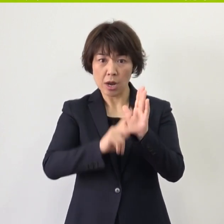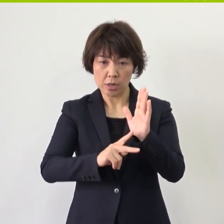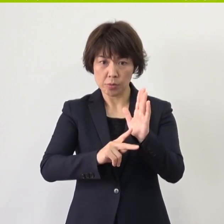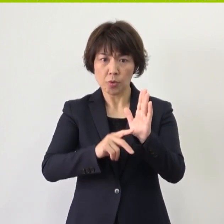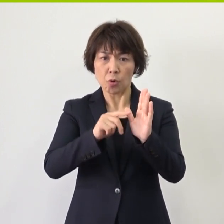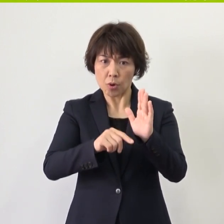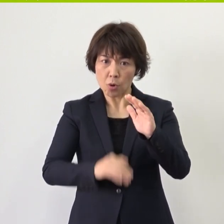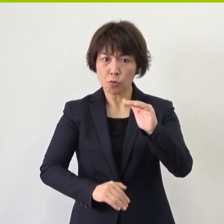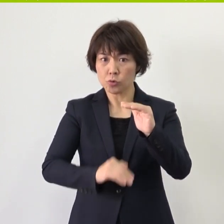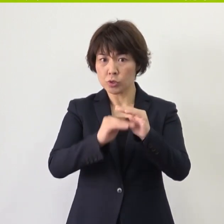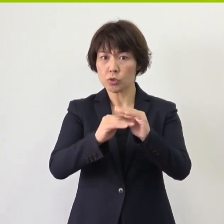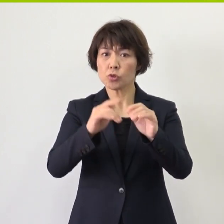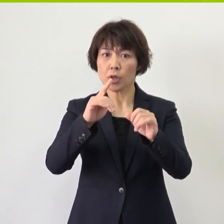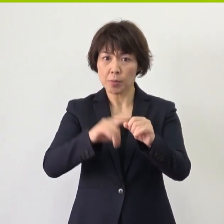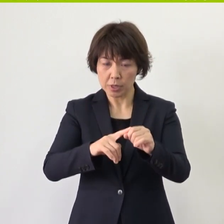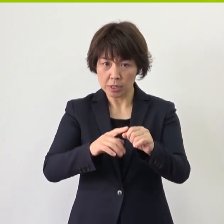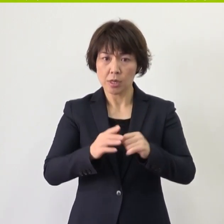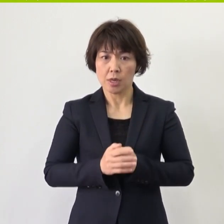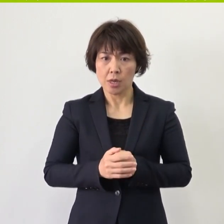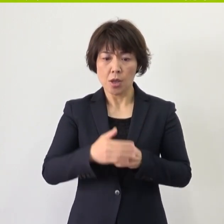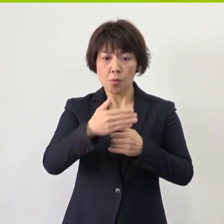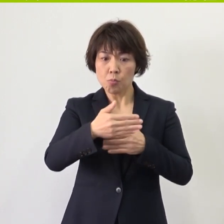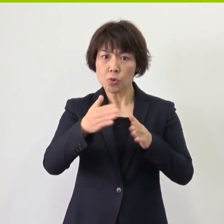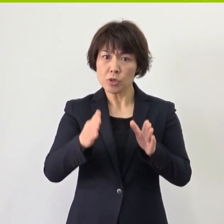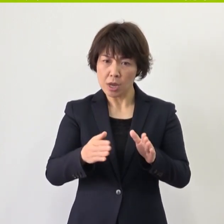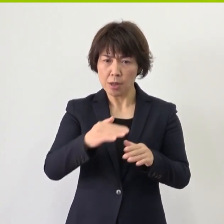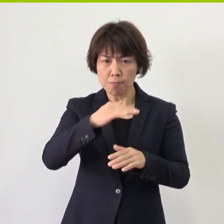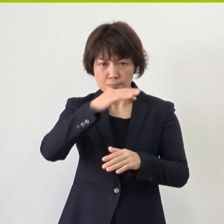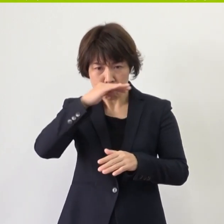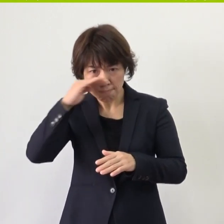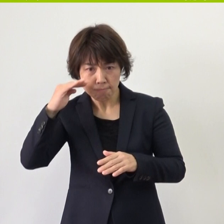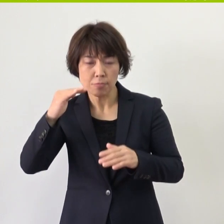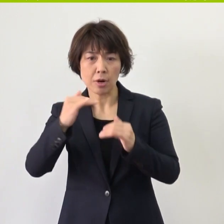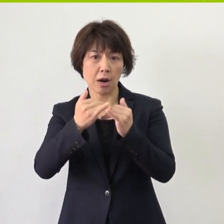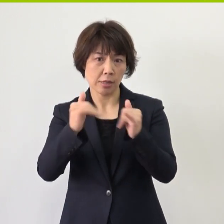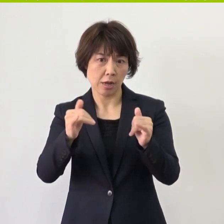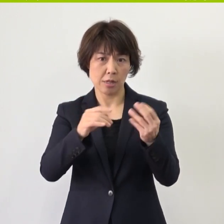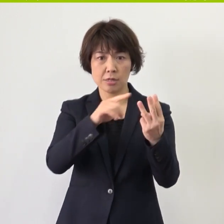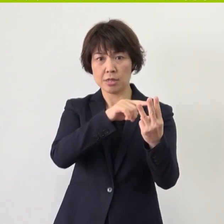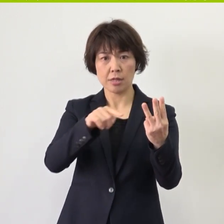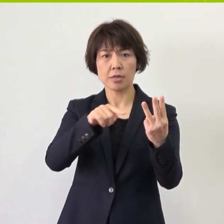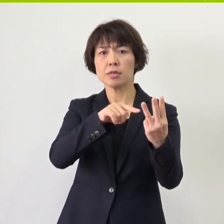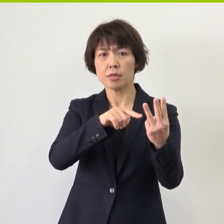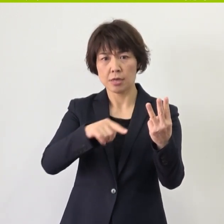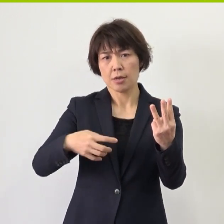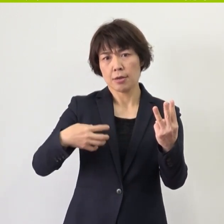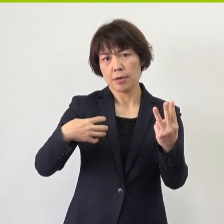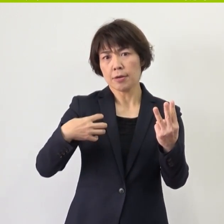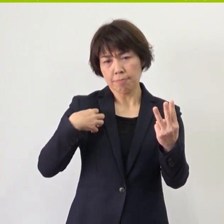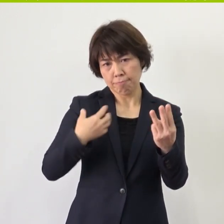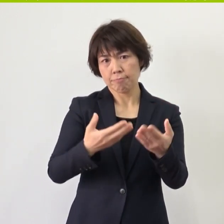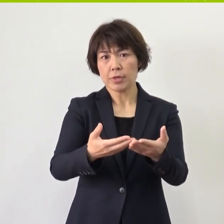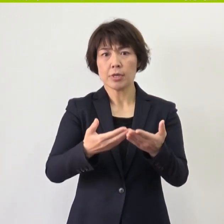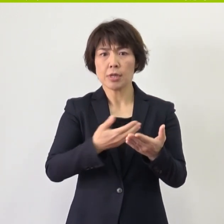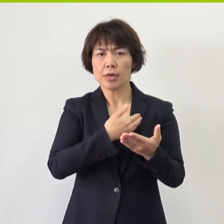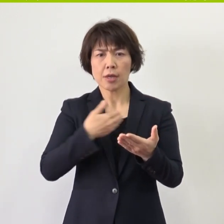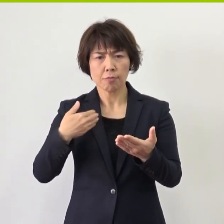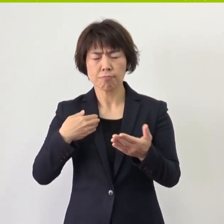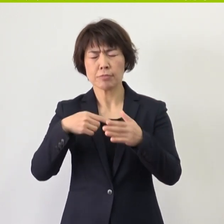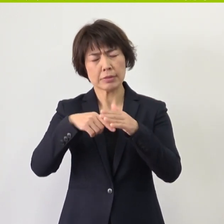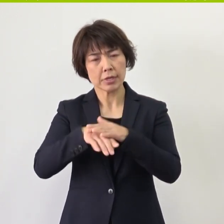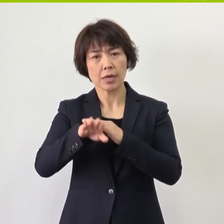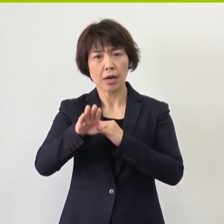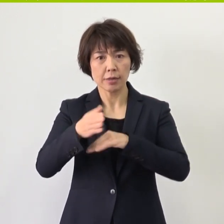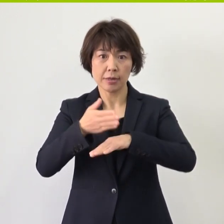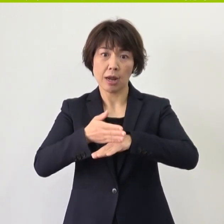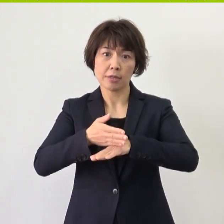る充実のために各分野の一流の方々にアドバイザーとして就任いただけることは本当に意義